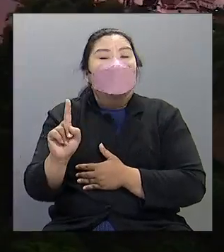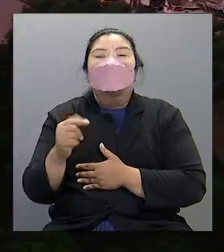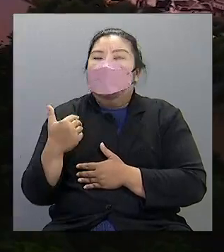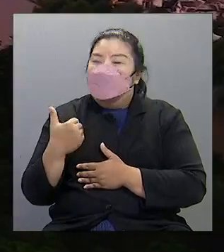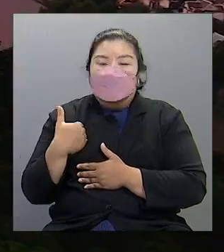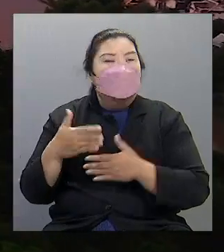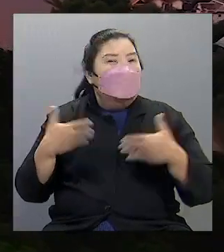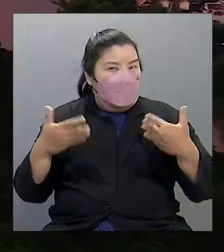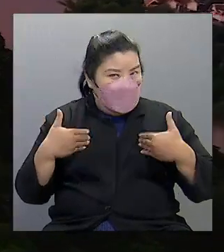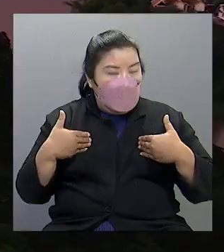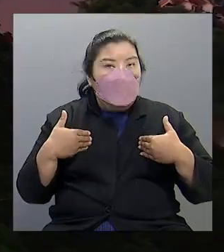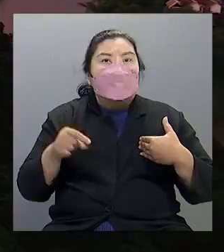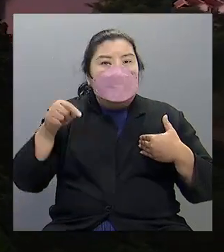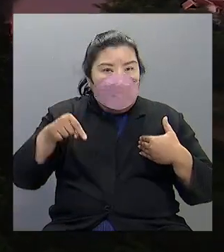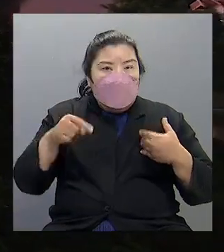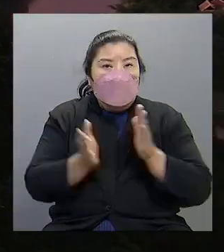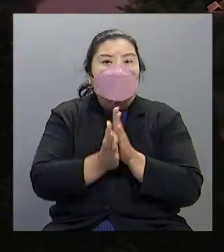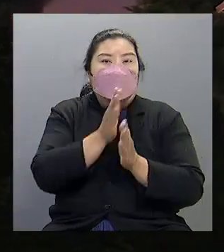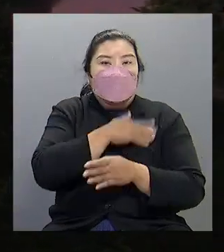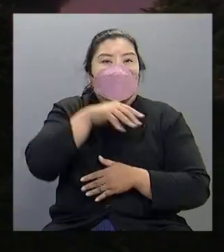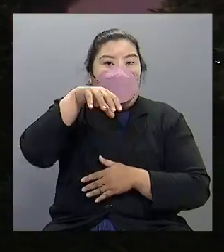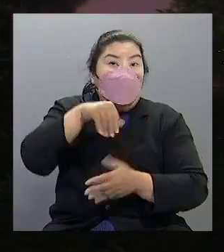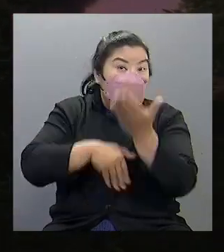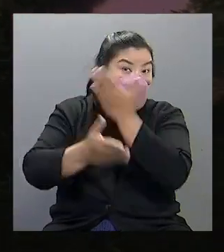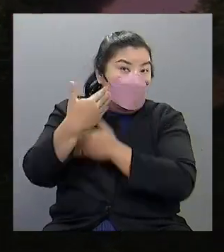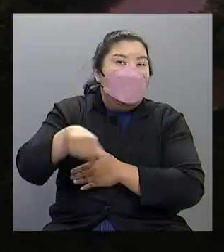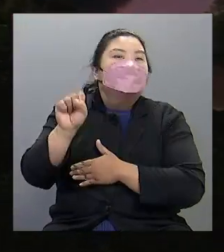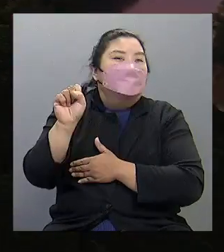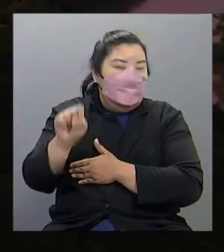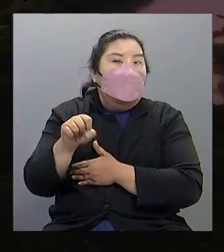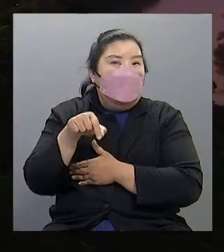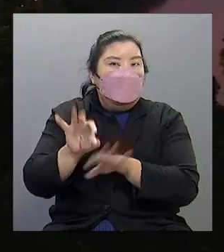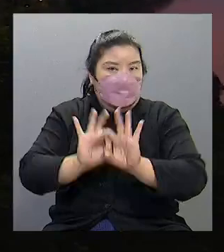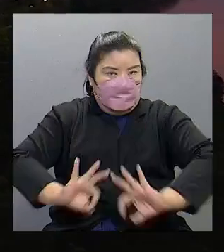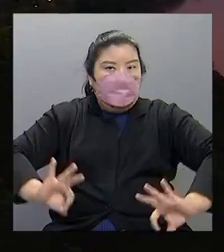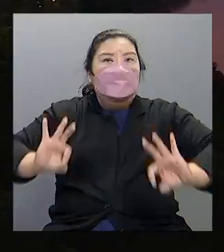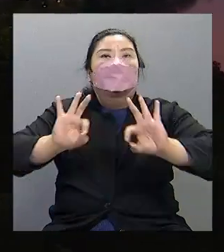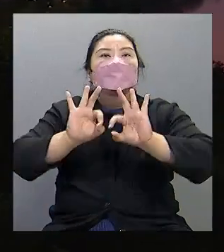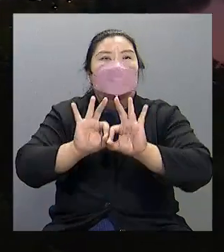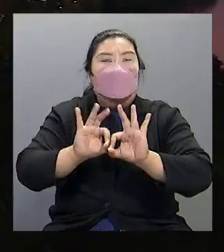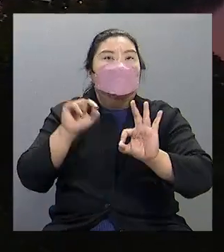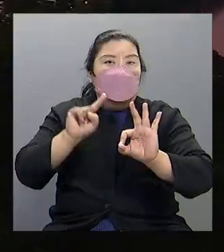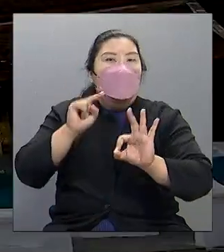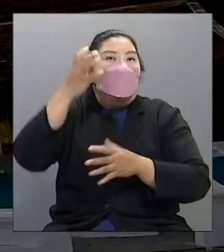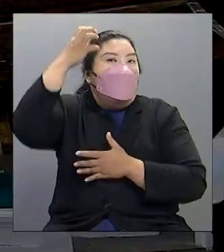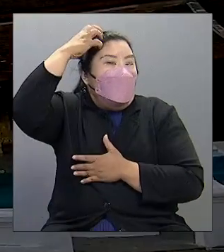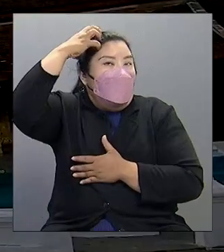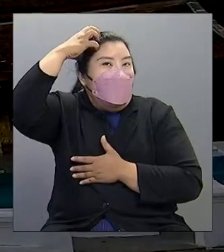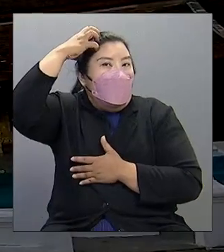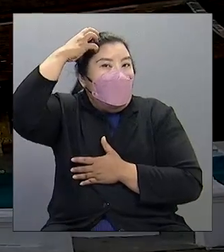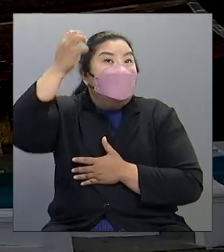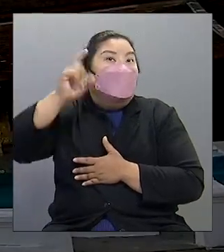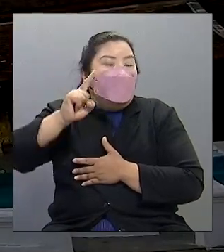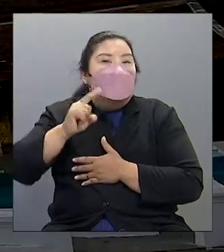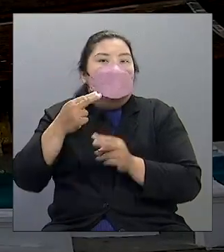ทางเลยนะครัทนเห็วามีวดเกาแก่ดวยใช่ไ น้ยยครัเป็วดเกาแก่ที่มีความสำคญที่สุดแห่งหนึ่งของหวงพระบางในนั้นต้องมี